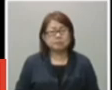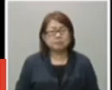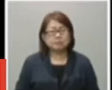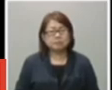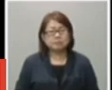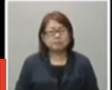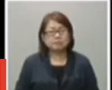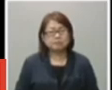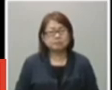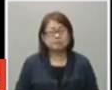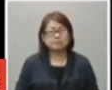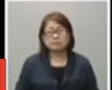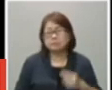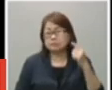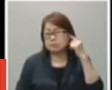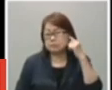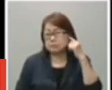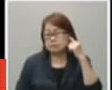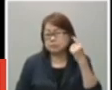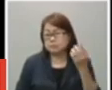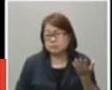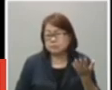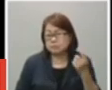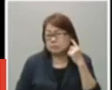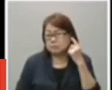ท่านลืมเปิดเสียง